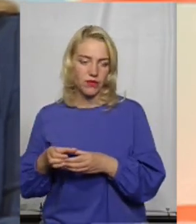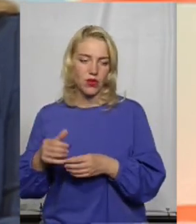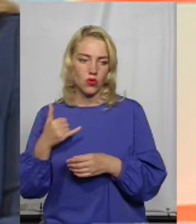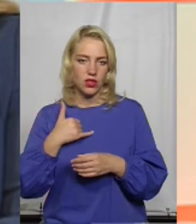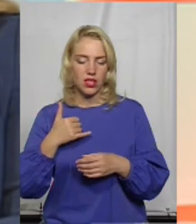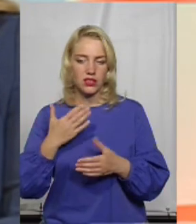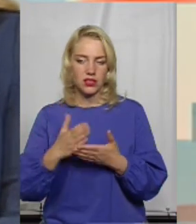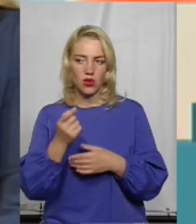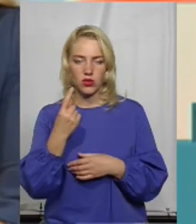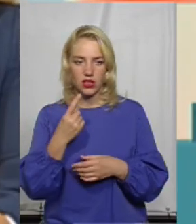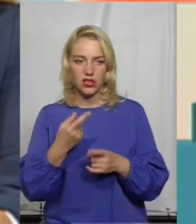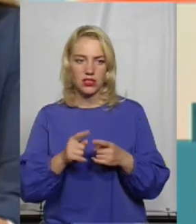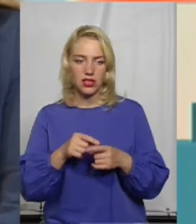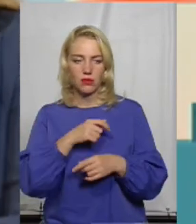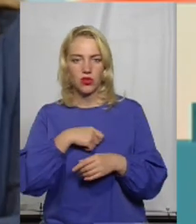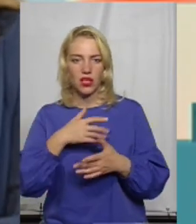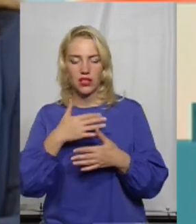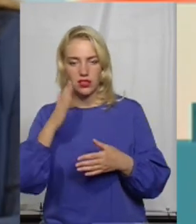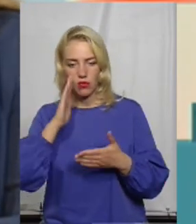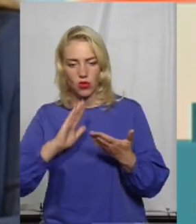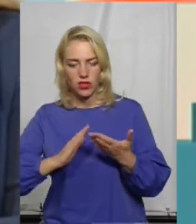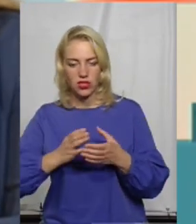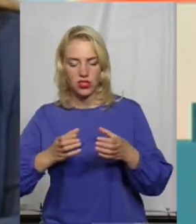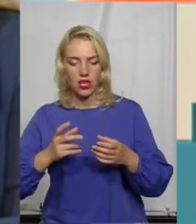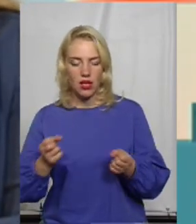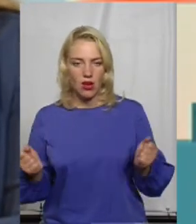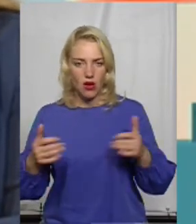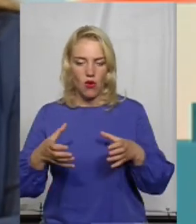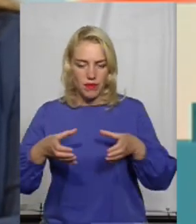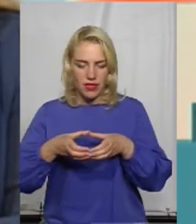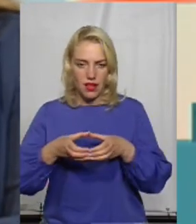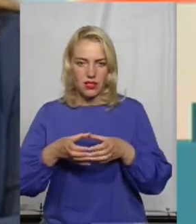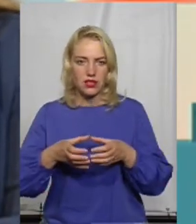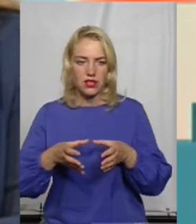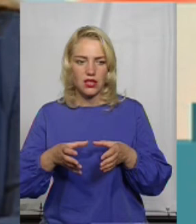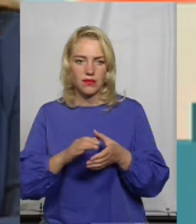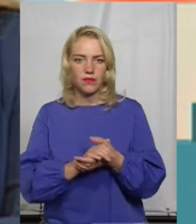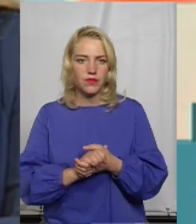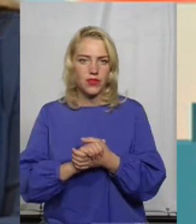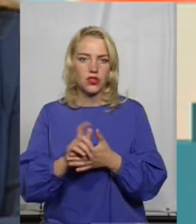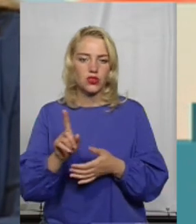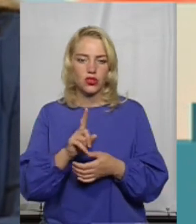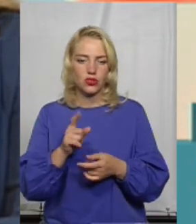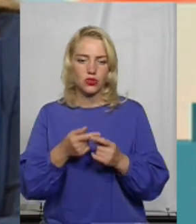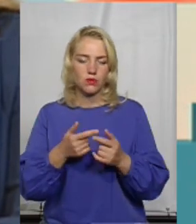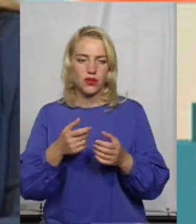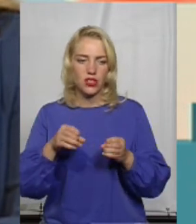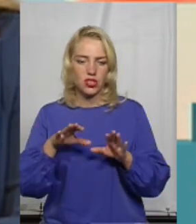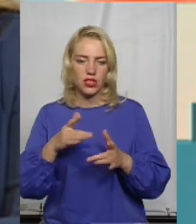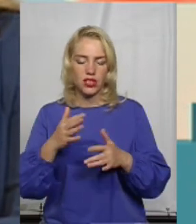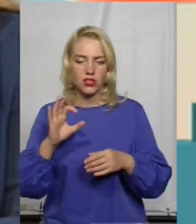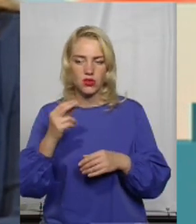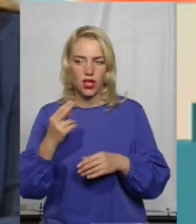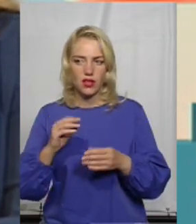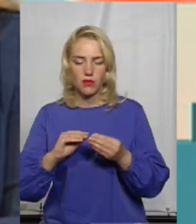їх 11, це депутатки з різних політичних сил об'єднались для того, щоб вирішувати різноманітні соціальні проблеми.